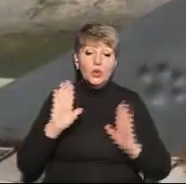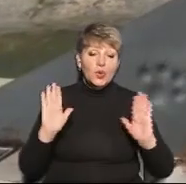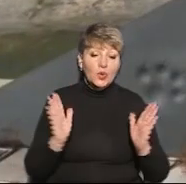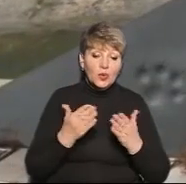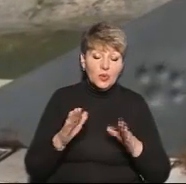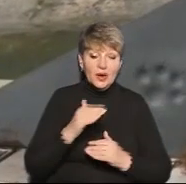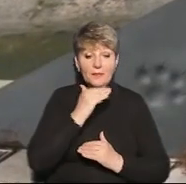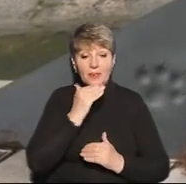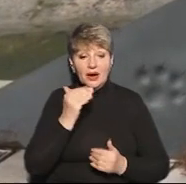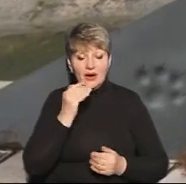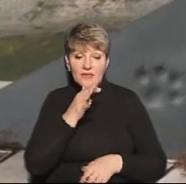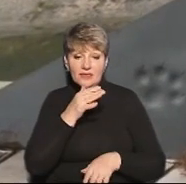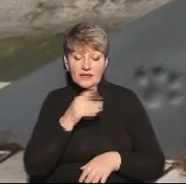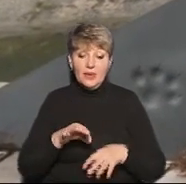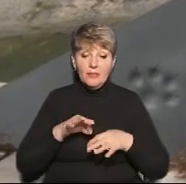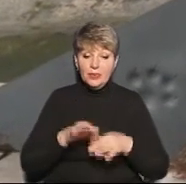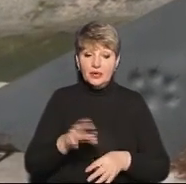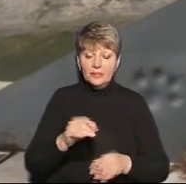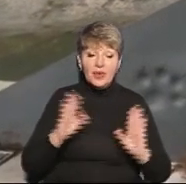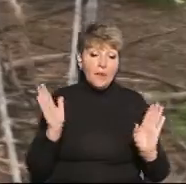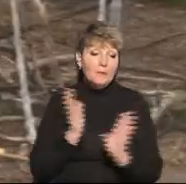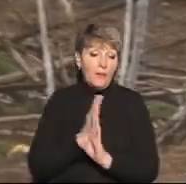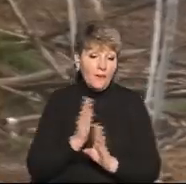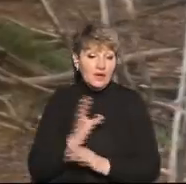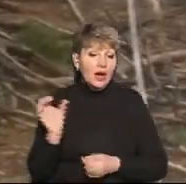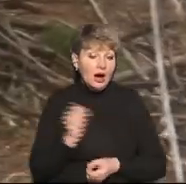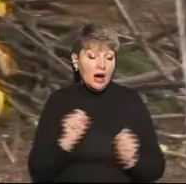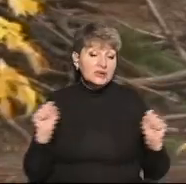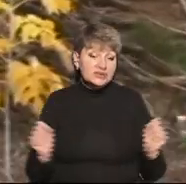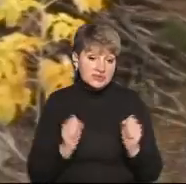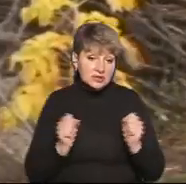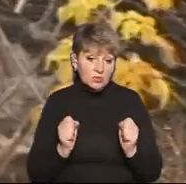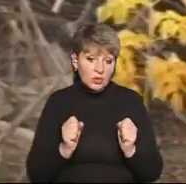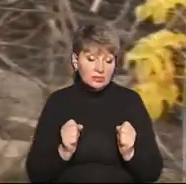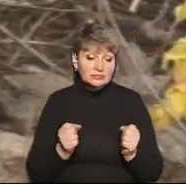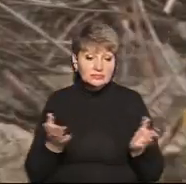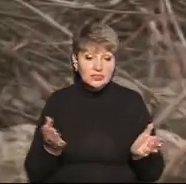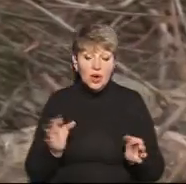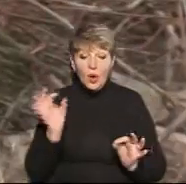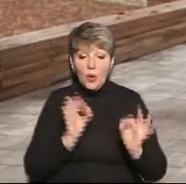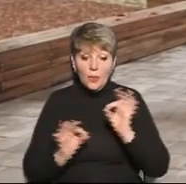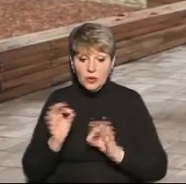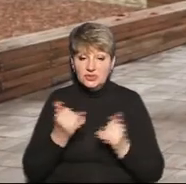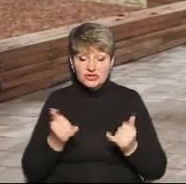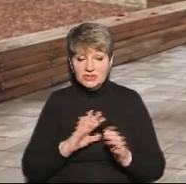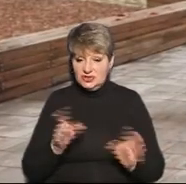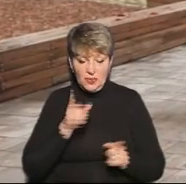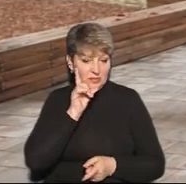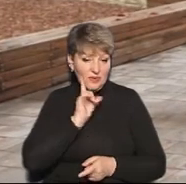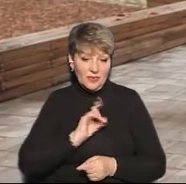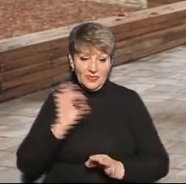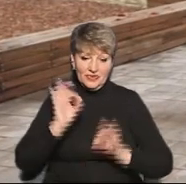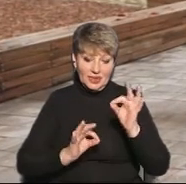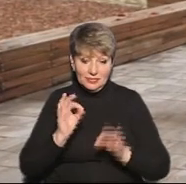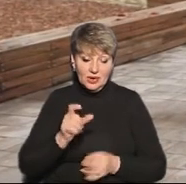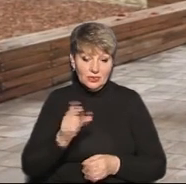гуляють, дуже багато часу проводять на повітрі, а взимку холодно або восени зараз не дуже комфортна температура,